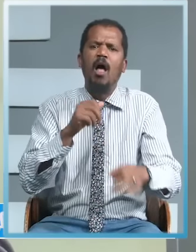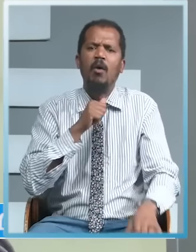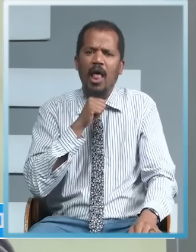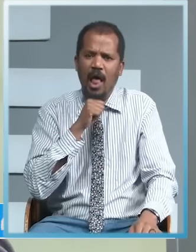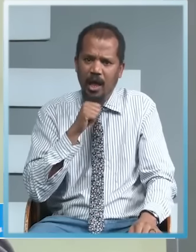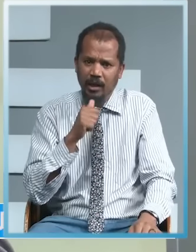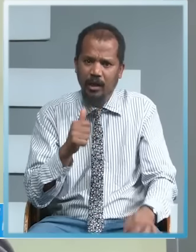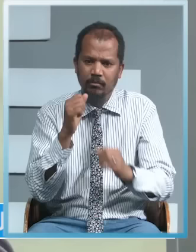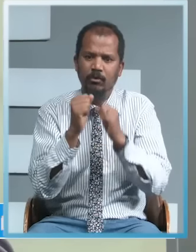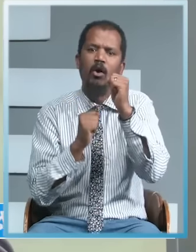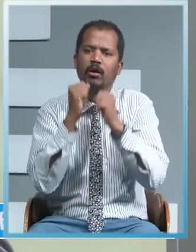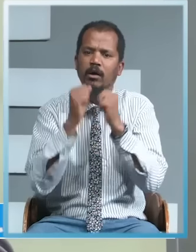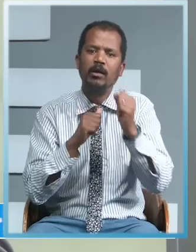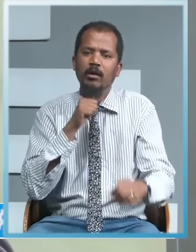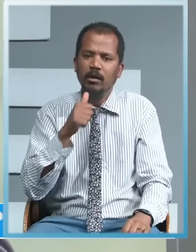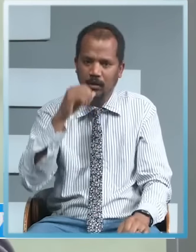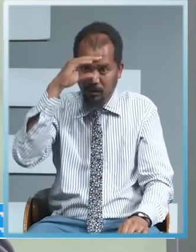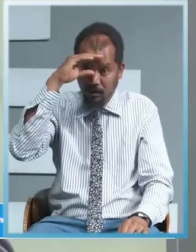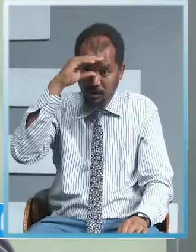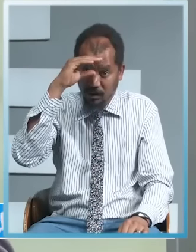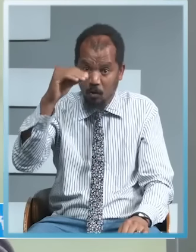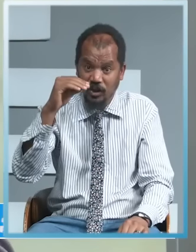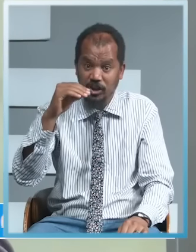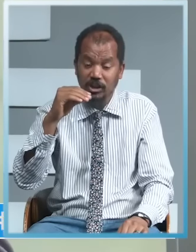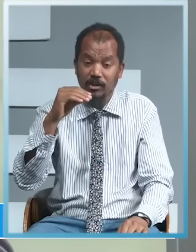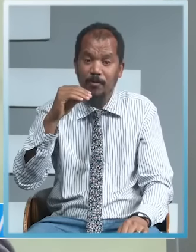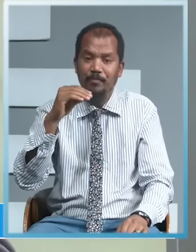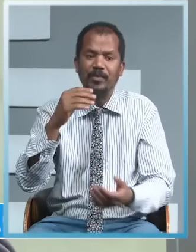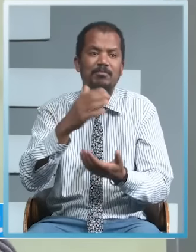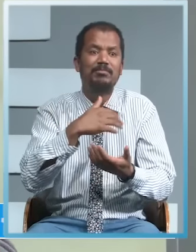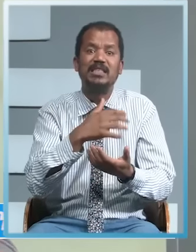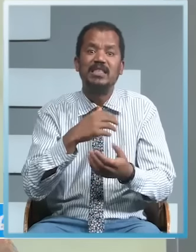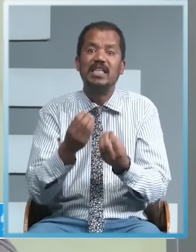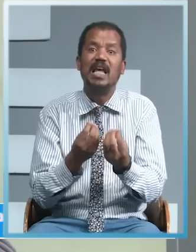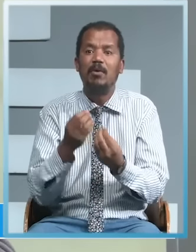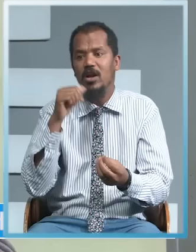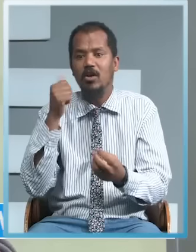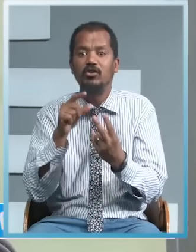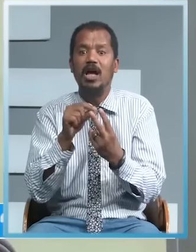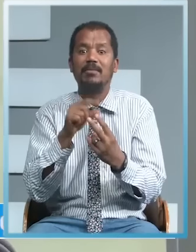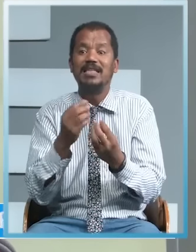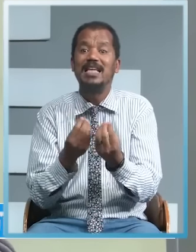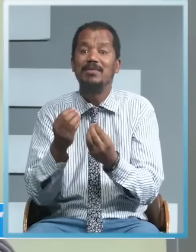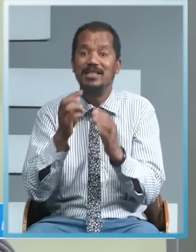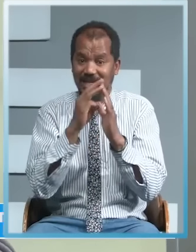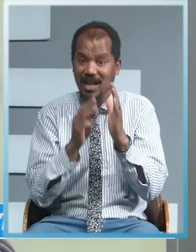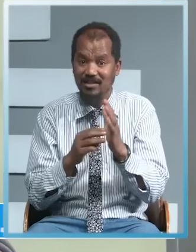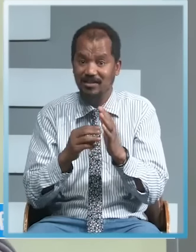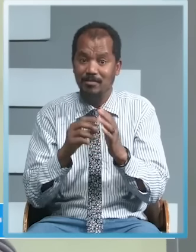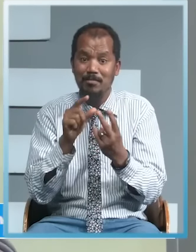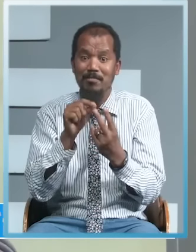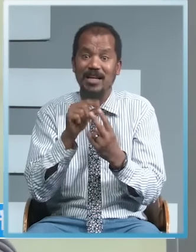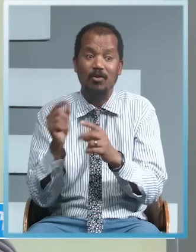አይደለም፣ ተወዳዳሪ አይደለም። ሰዎች ምርት ገበያውን ወይንም ሌሎች አማራጭ የግብይት ስርዓቶችን መርጠው